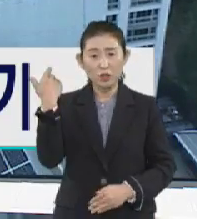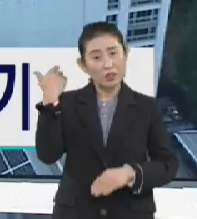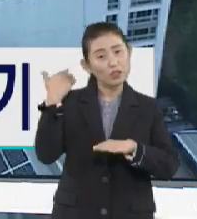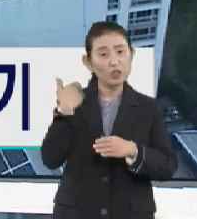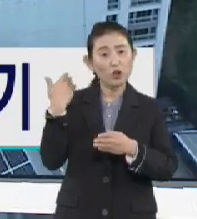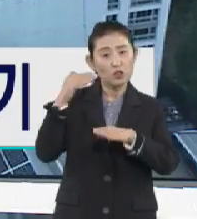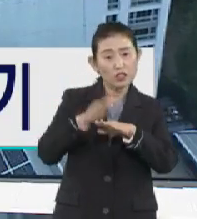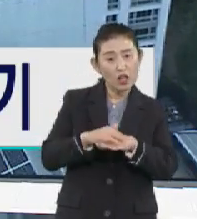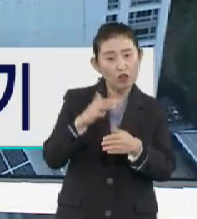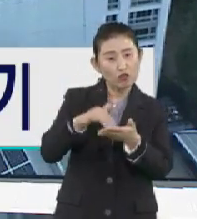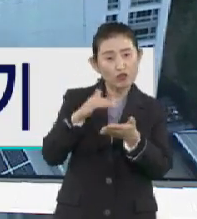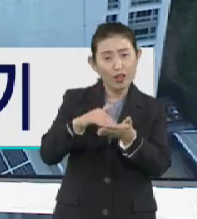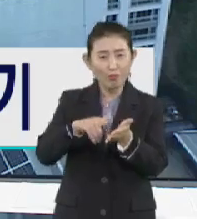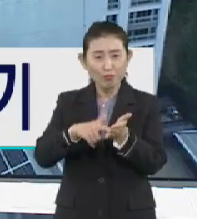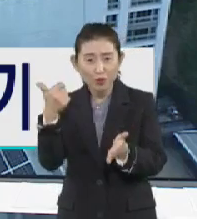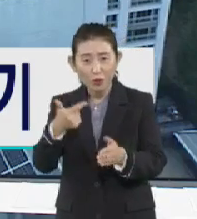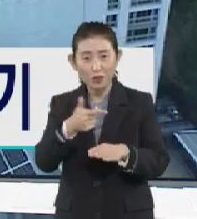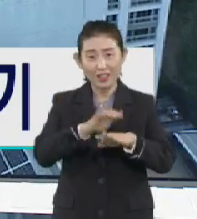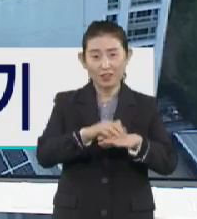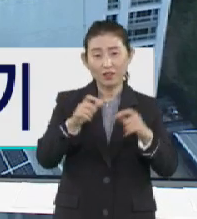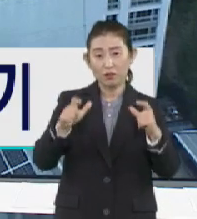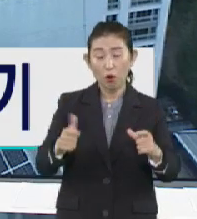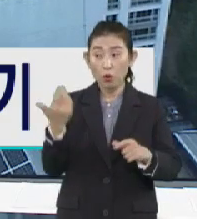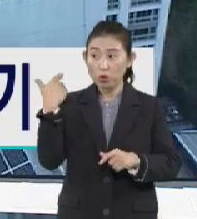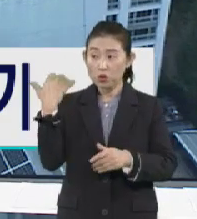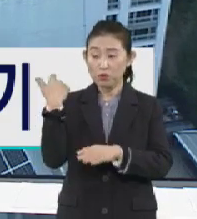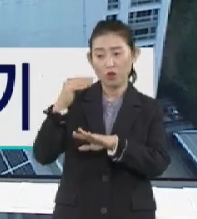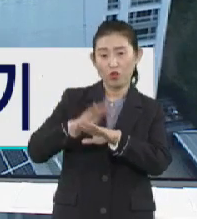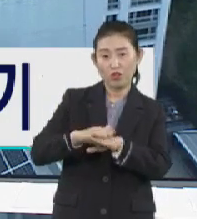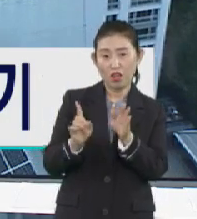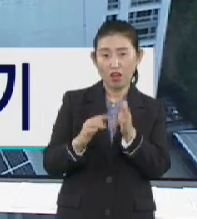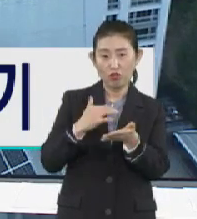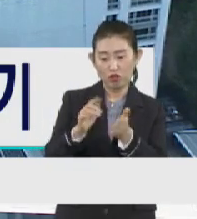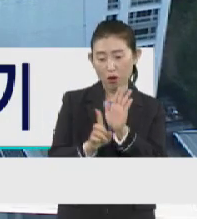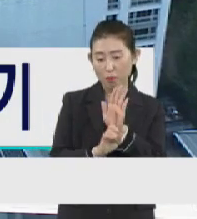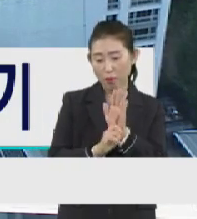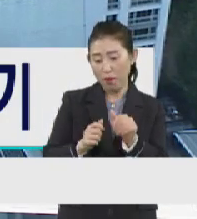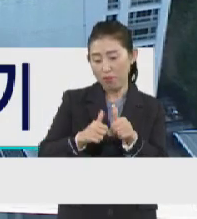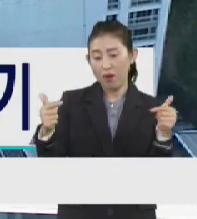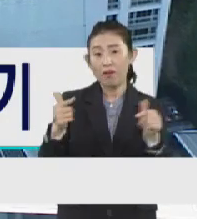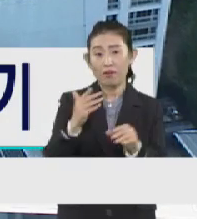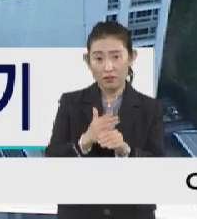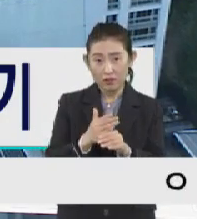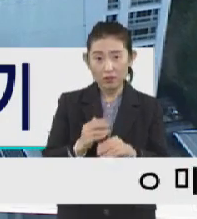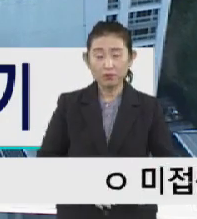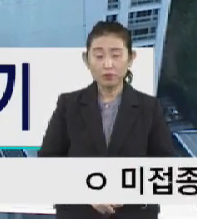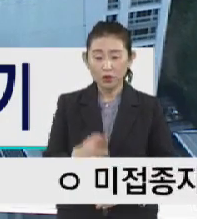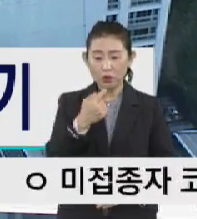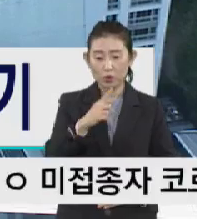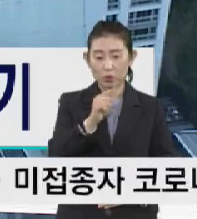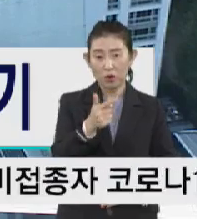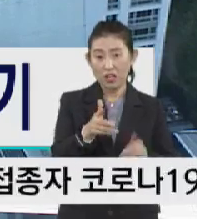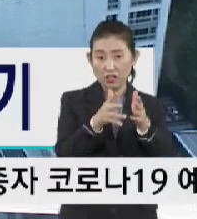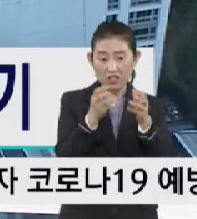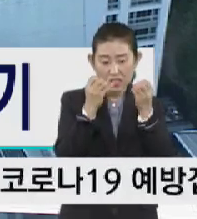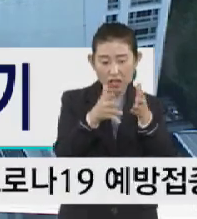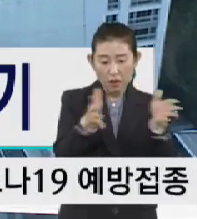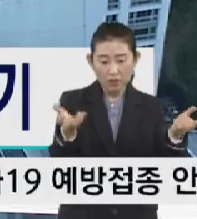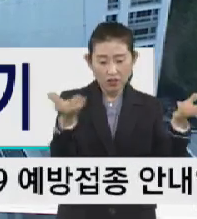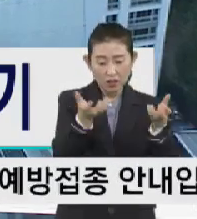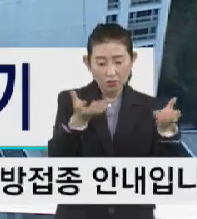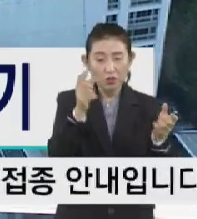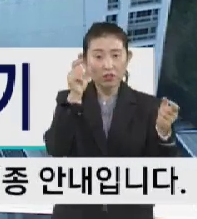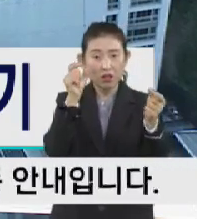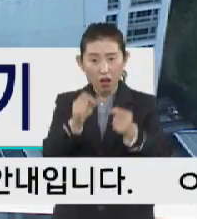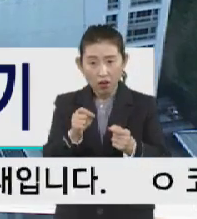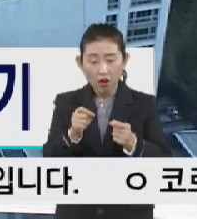한동안 심각한 전세난을 겪었던 대전에서 최근 전세 매물이 크게 늘고 있습니다. 도안지구의 새 아파트 입주를